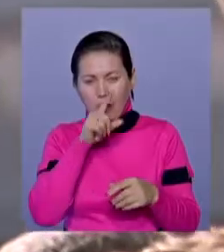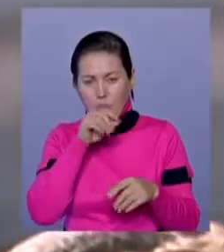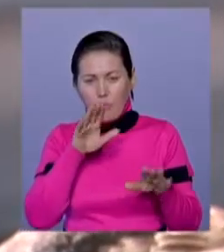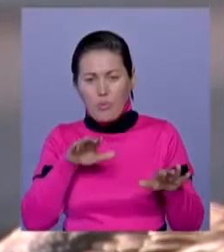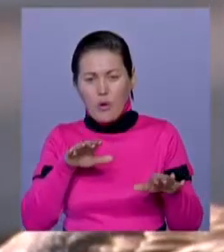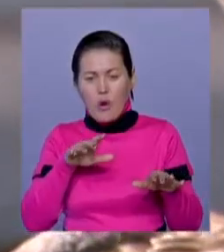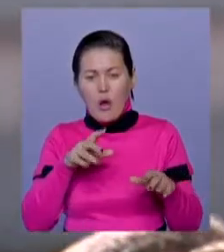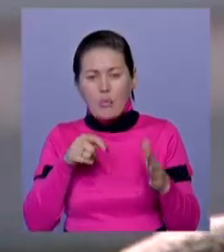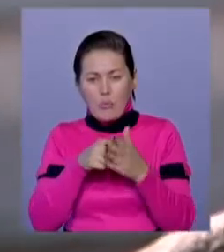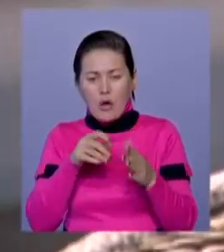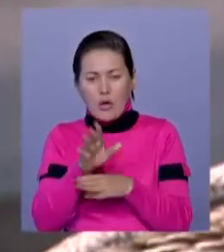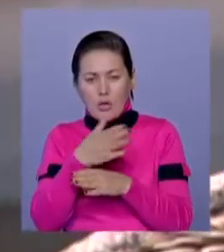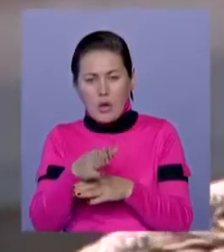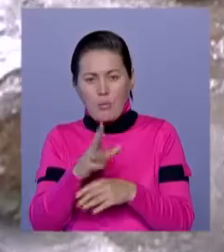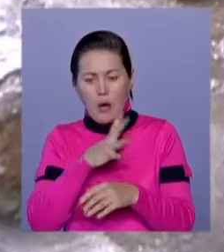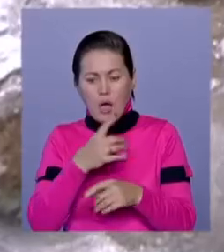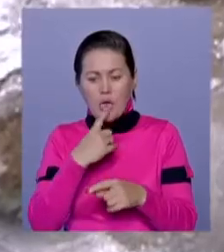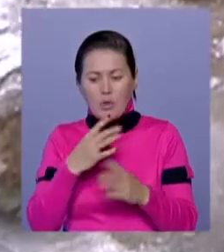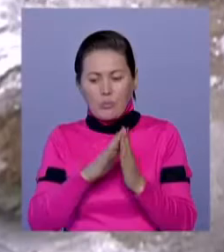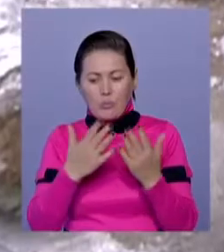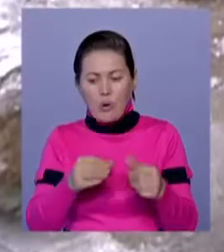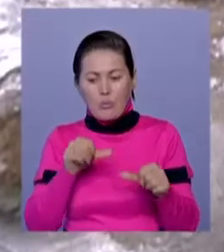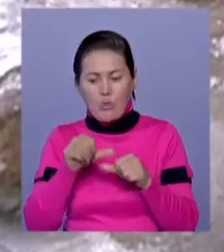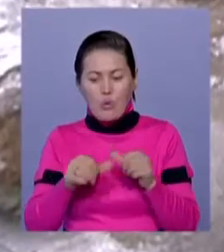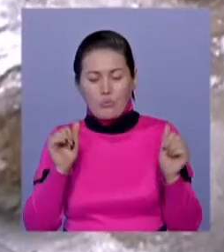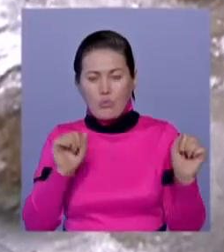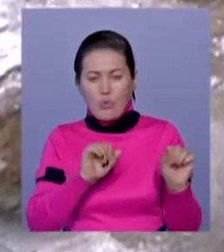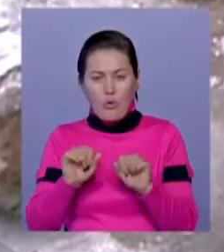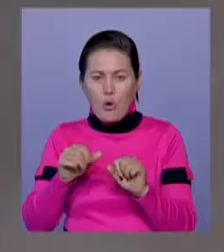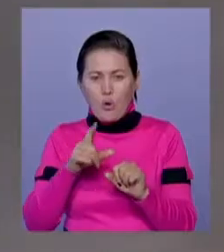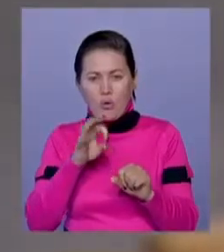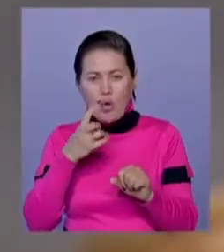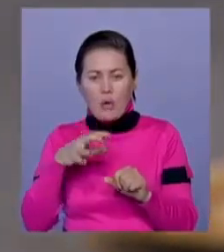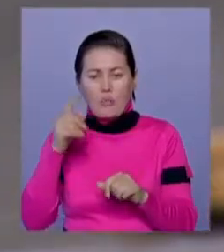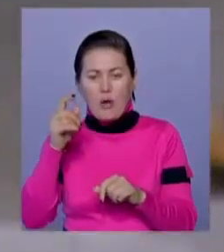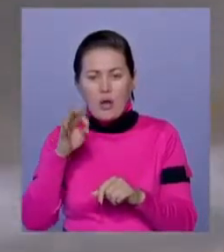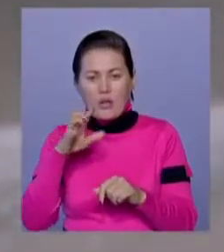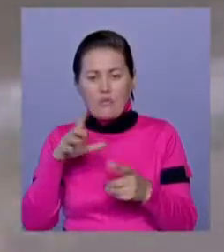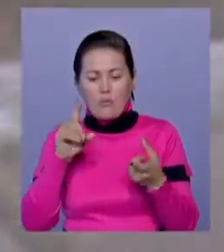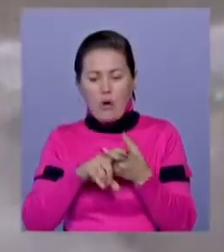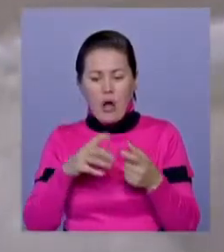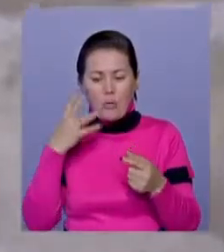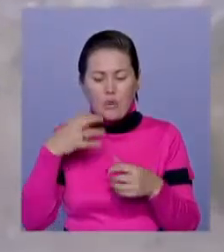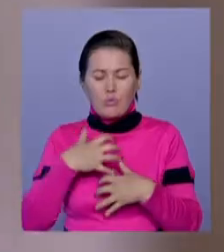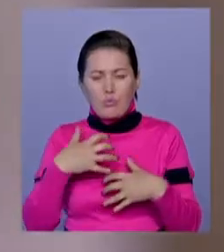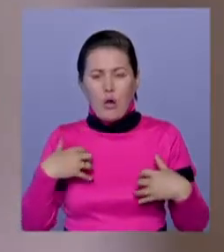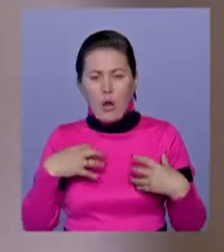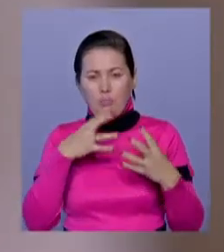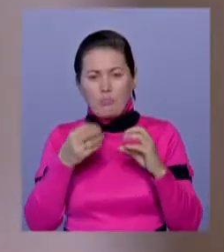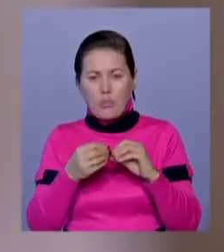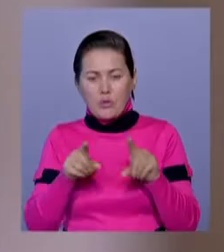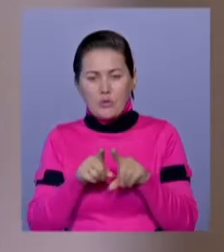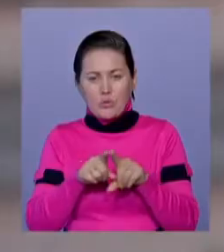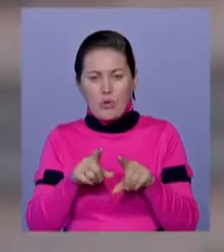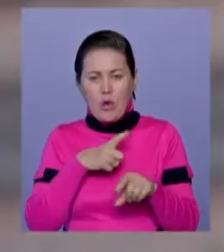қоректенетін бір қазандар халықаралық қызыл кітапқа еніп ерекше қорғалады. Айта кетсек, Қостанайдан келген Халифті қосқанда Алматы зообағындағы бір қазандар